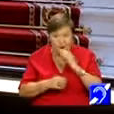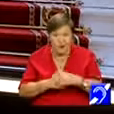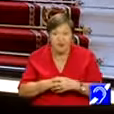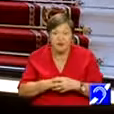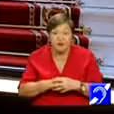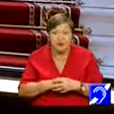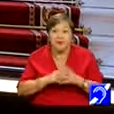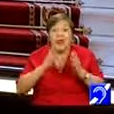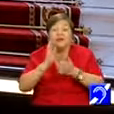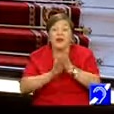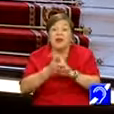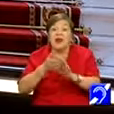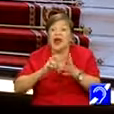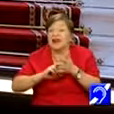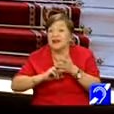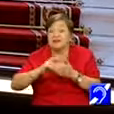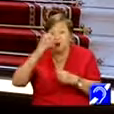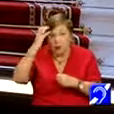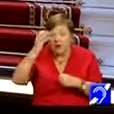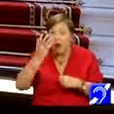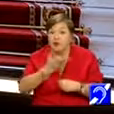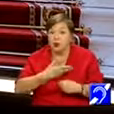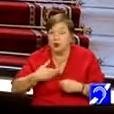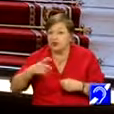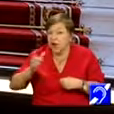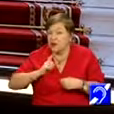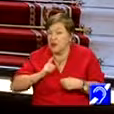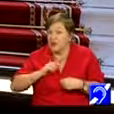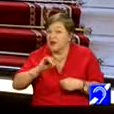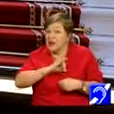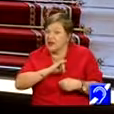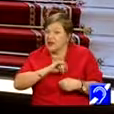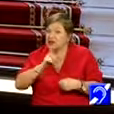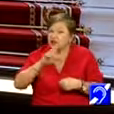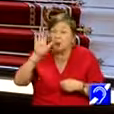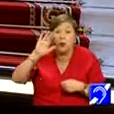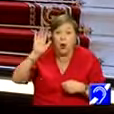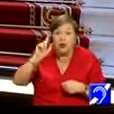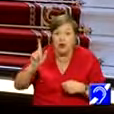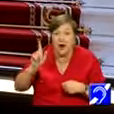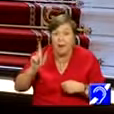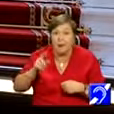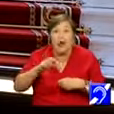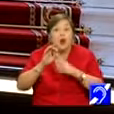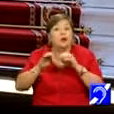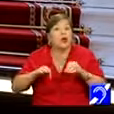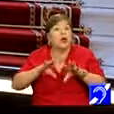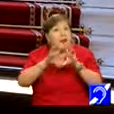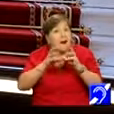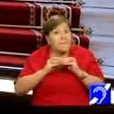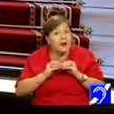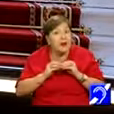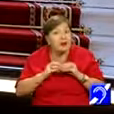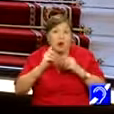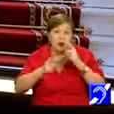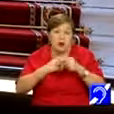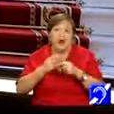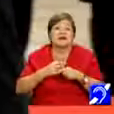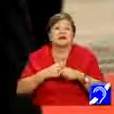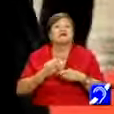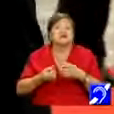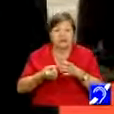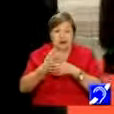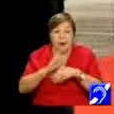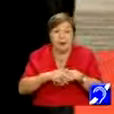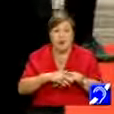Ieri, crizei guvernamentale de la București este așteptată cu interes și în Republica Moldova. Sunt proiecte comune care urmează să fie deblocate. Acum